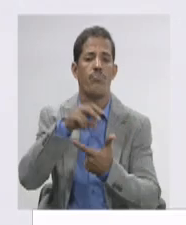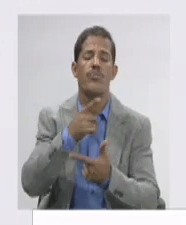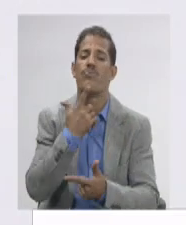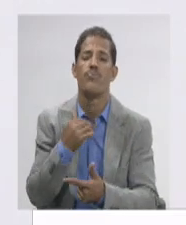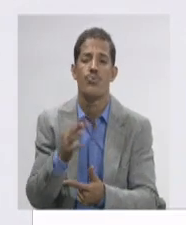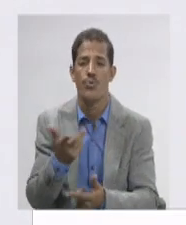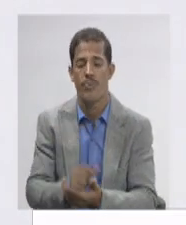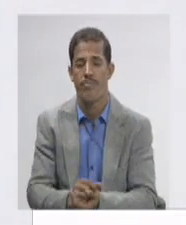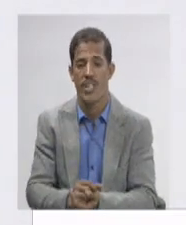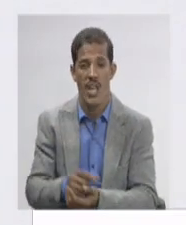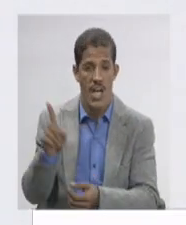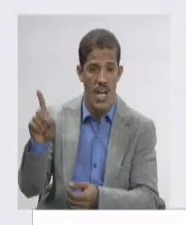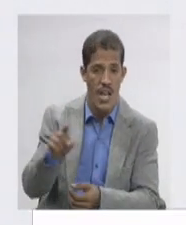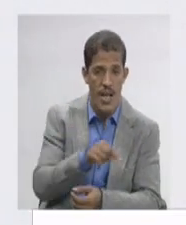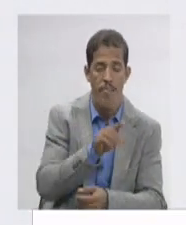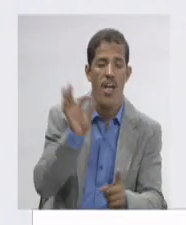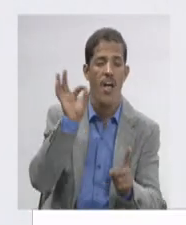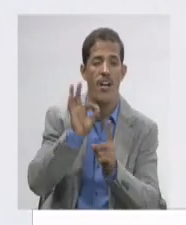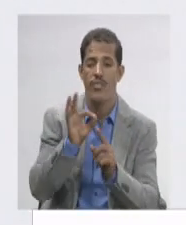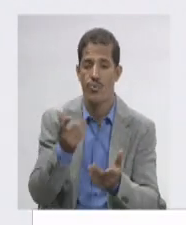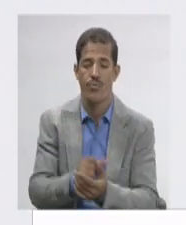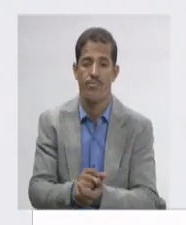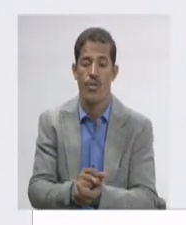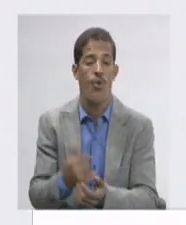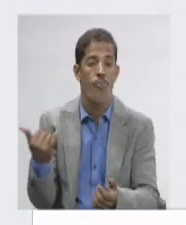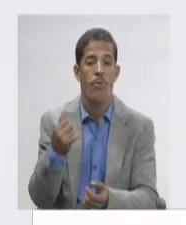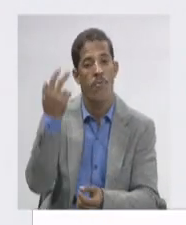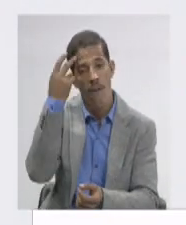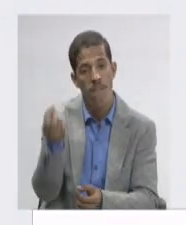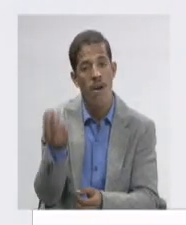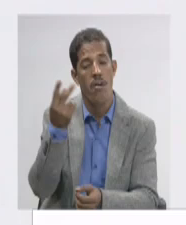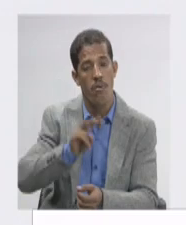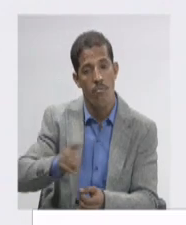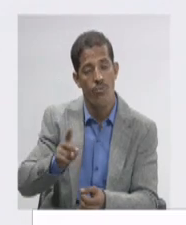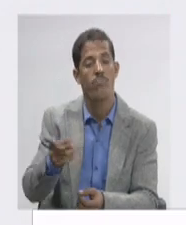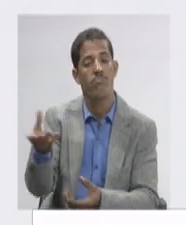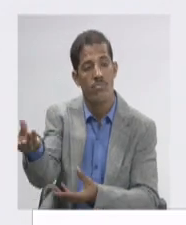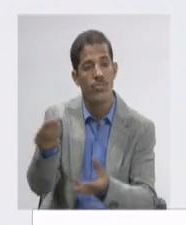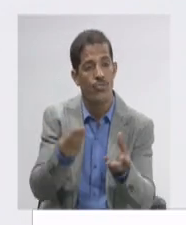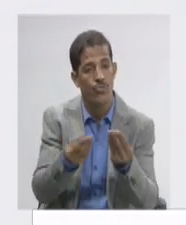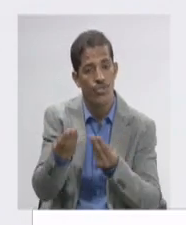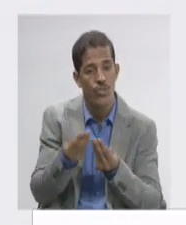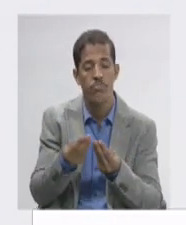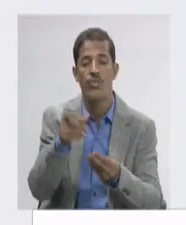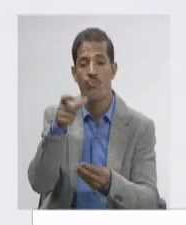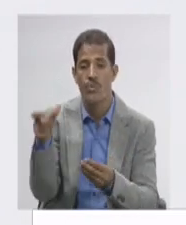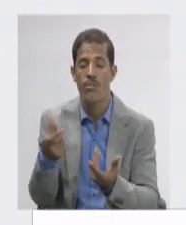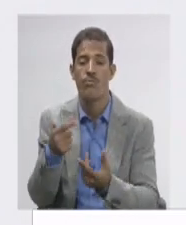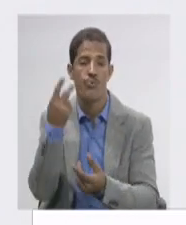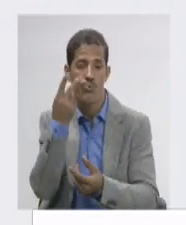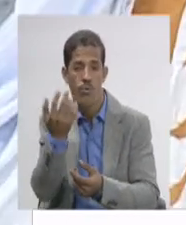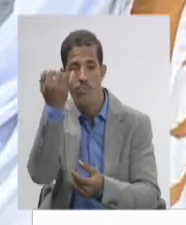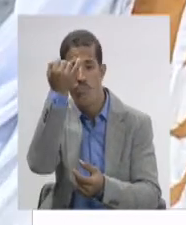هذه الايام كان الهدف منها هو الاستماع الى الاراء المختلفه دعي لهذه الايام مختلف الفرقاء سواء فرقاء